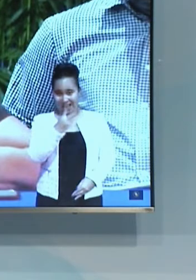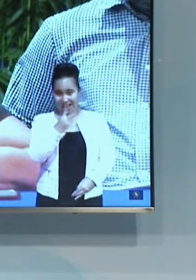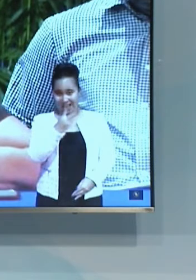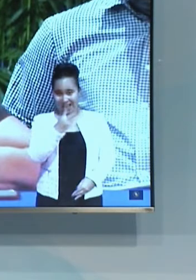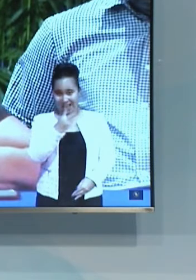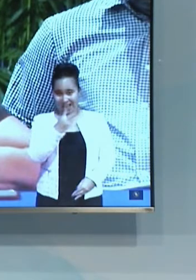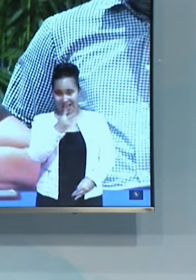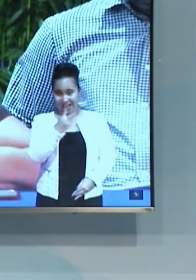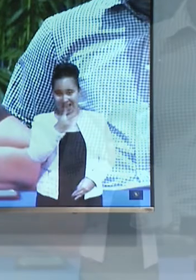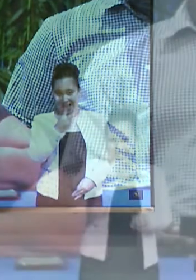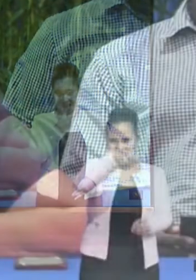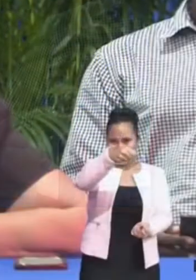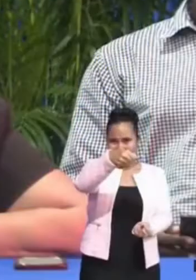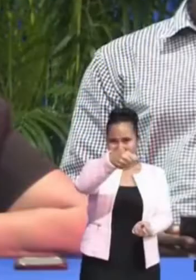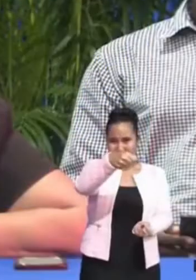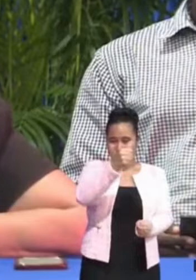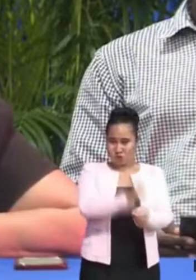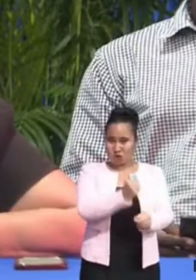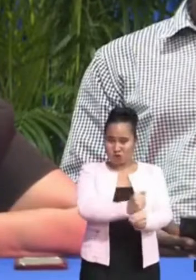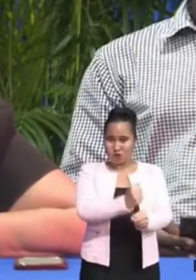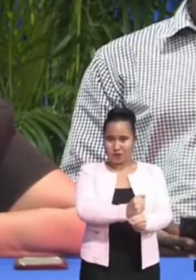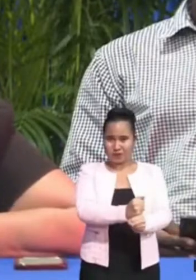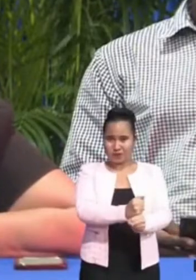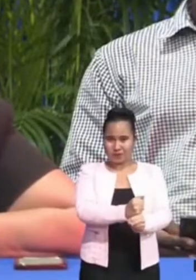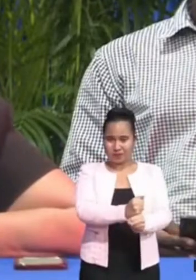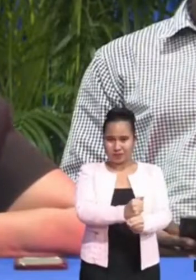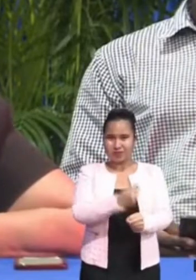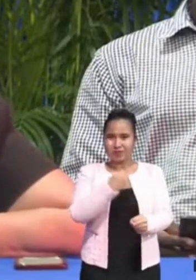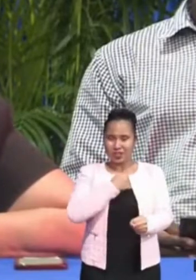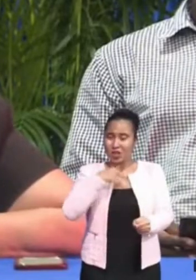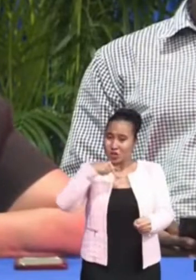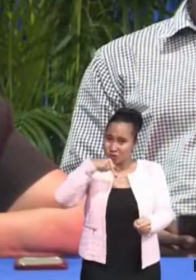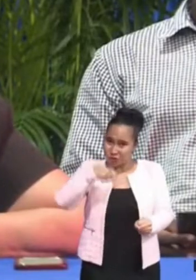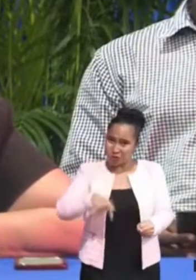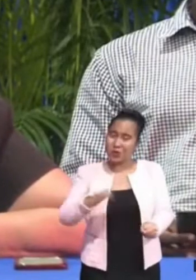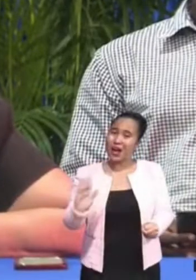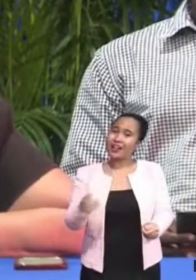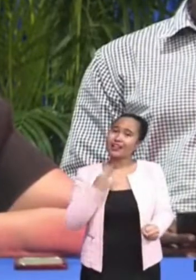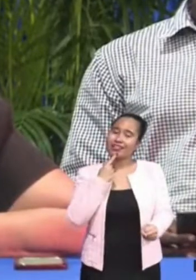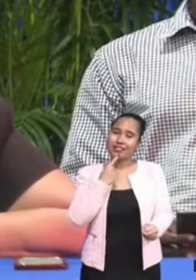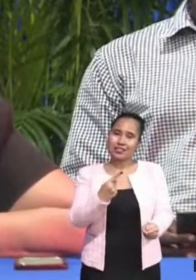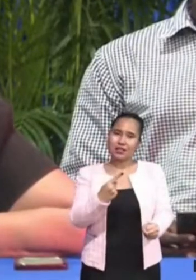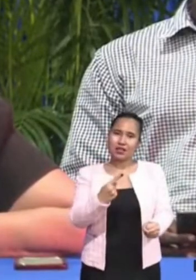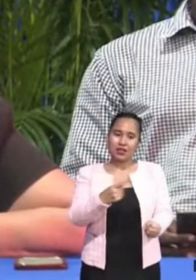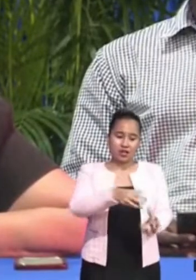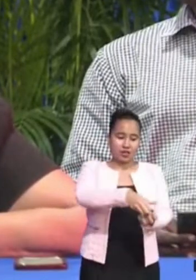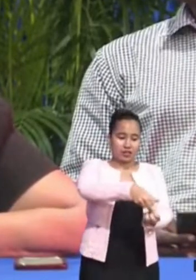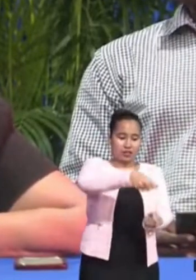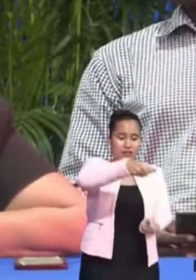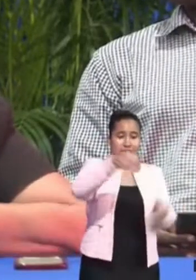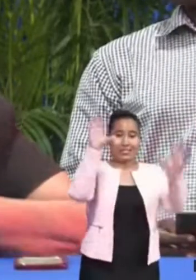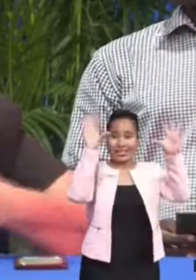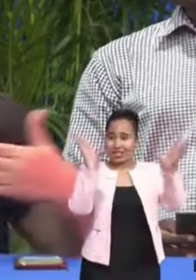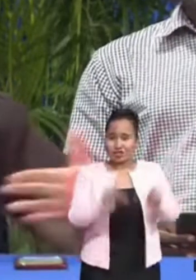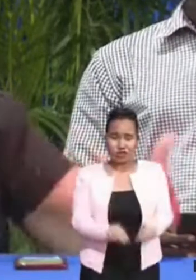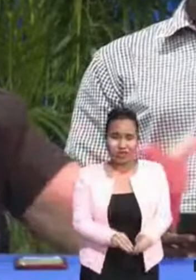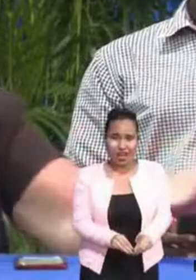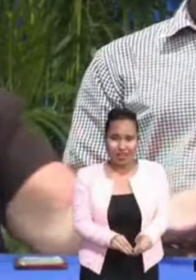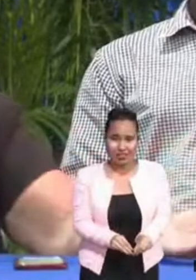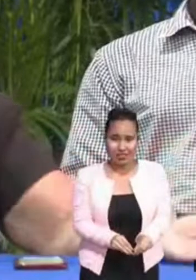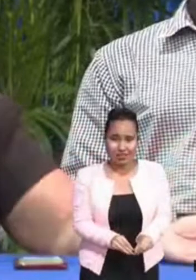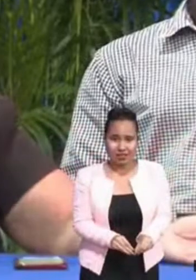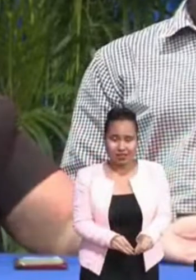examens. Omdat ik u dus nu al kan zeggen dat dan de examenresultaten voor de kinderen in